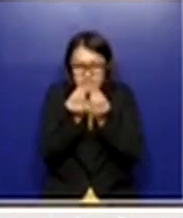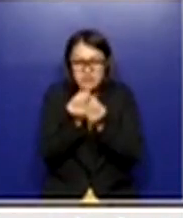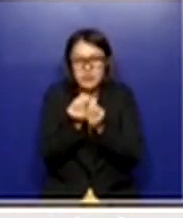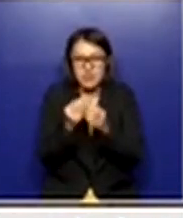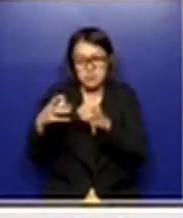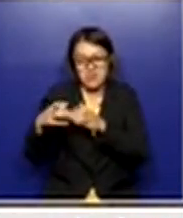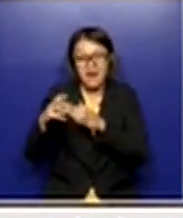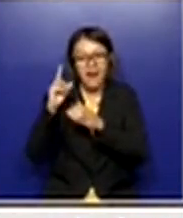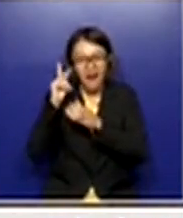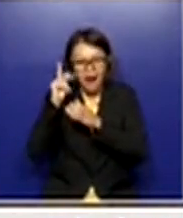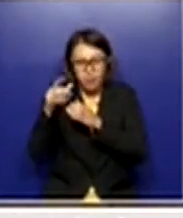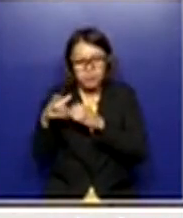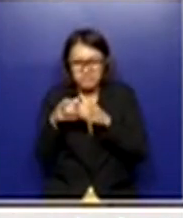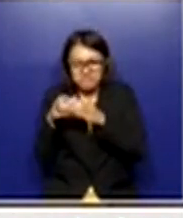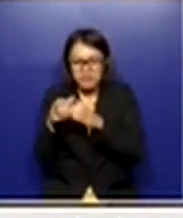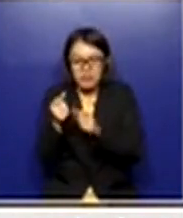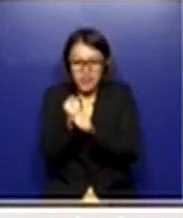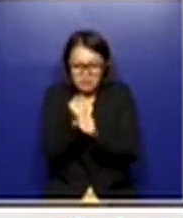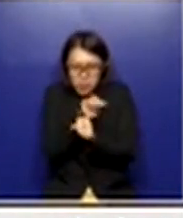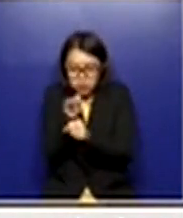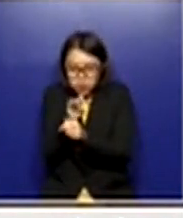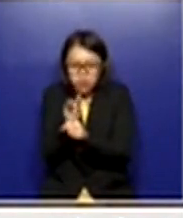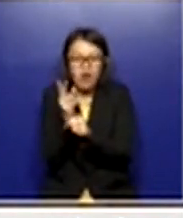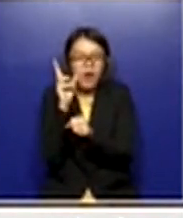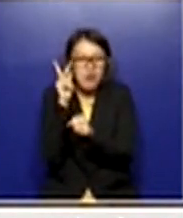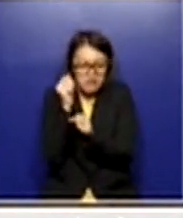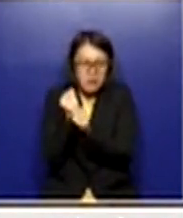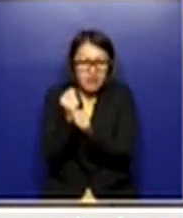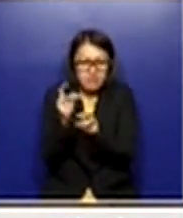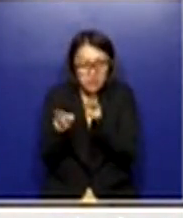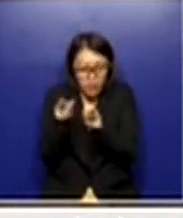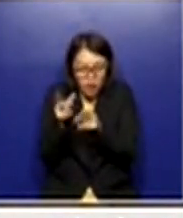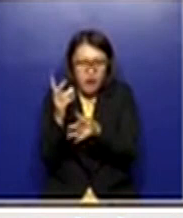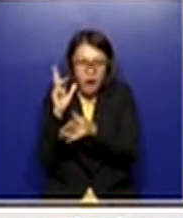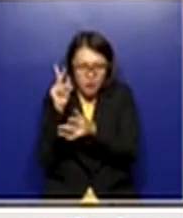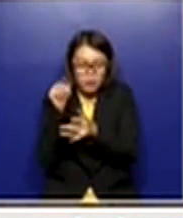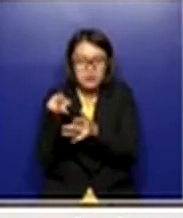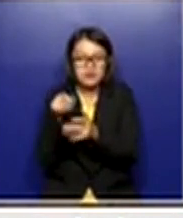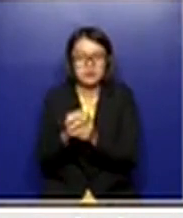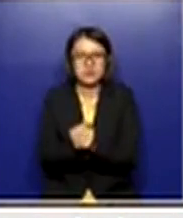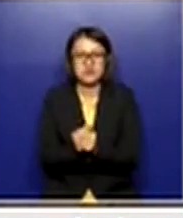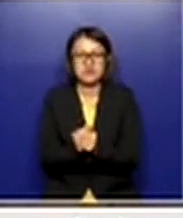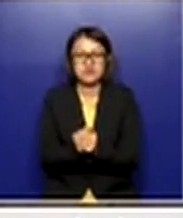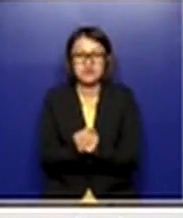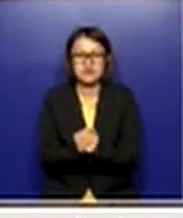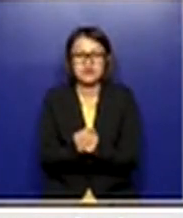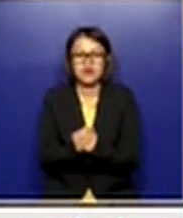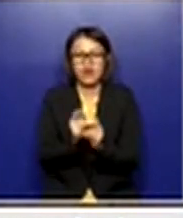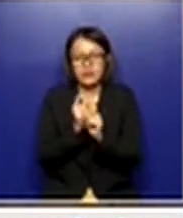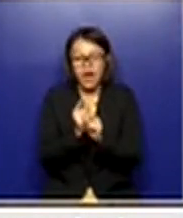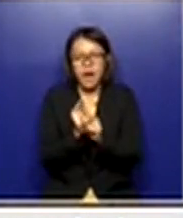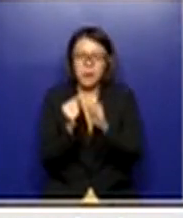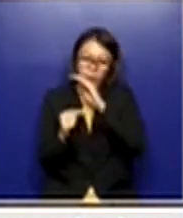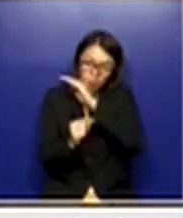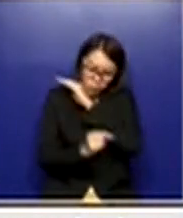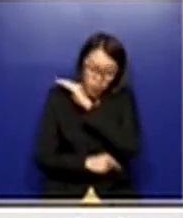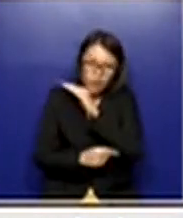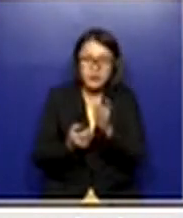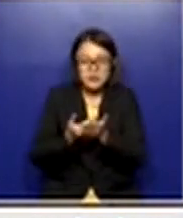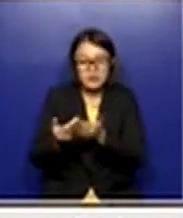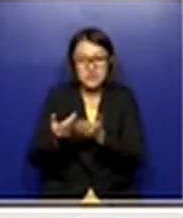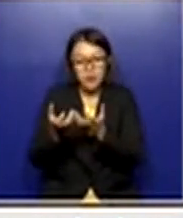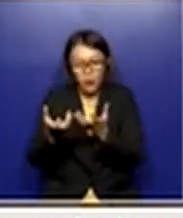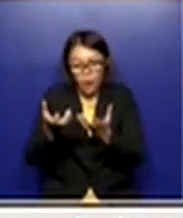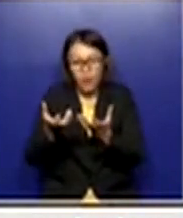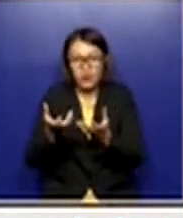ข่าวที่จัดสรรเพื่อทำเรื่องนี้อย่างเดียวเลยนะคะนั้นก็จะเห็นประเด็นเรื่องการติดตามทุจริตหรือการจัดซื้ออุปกรณ์โควิ